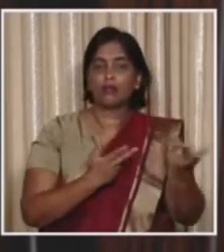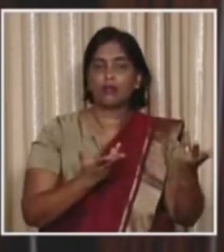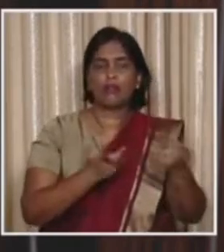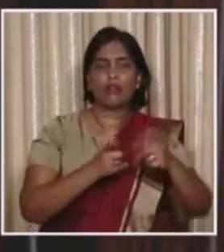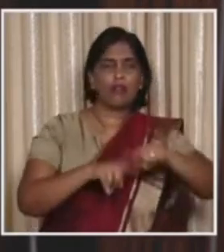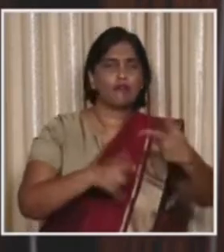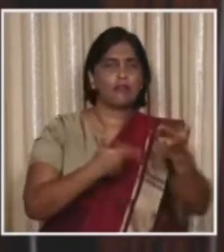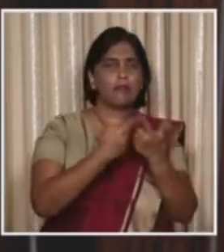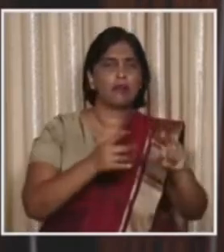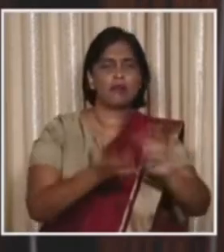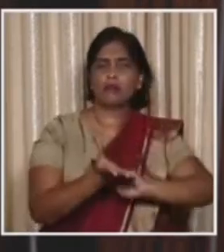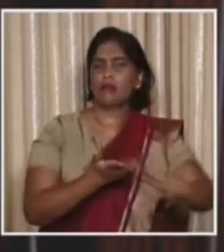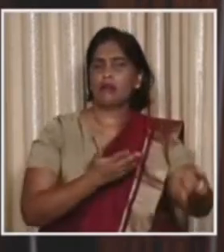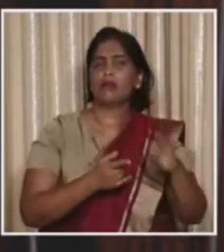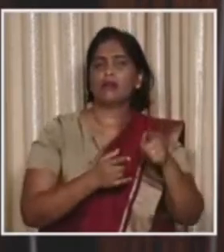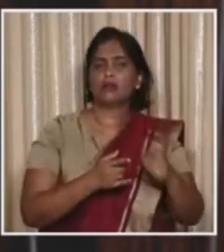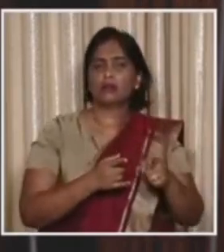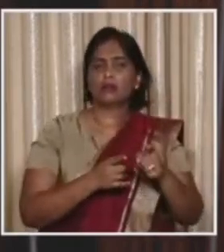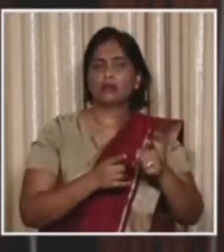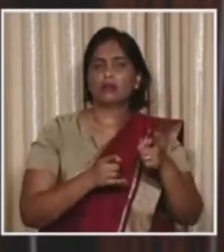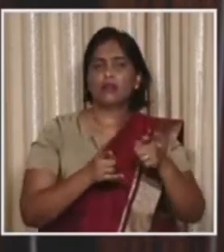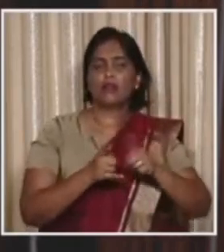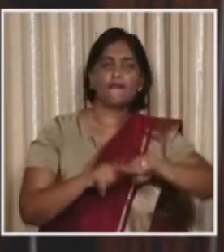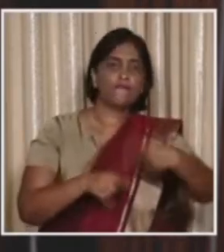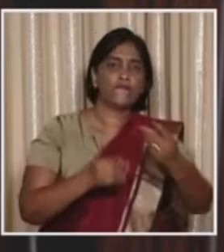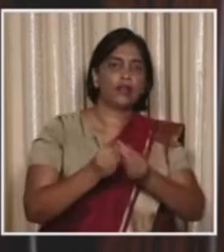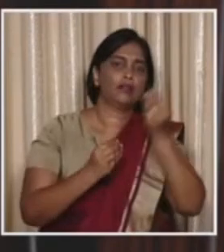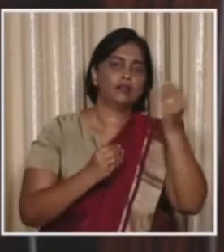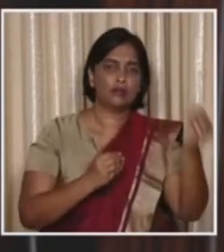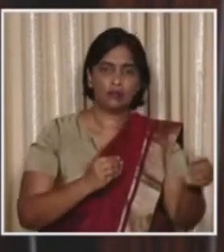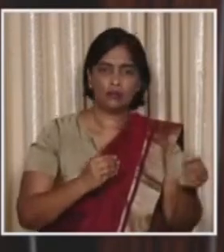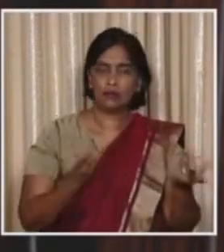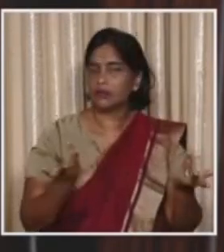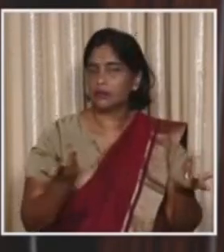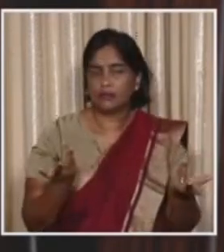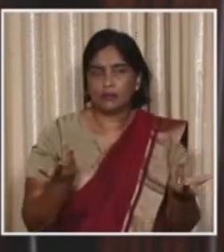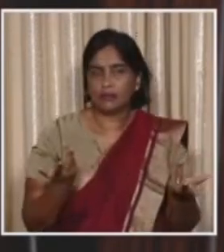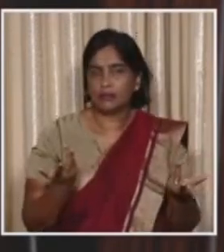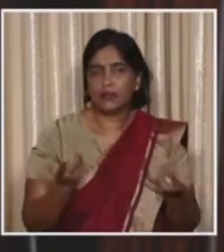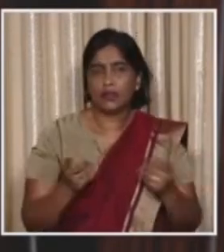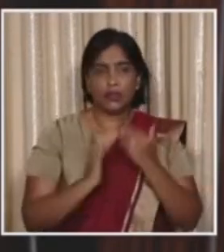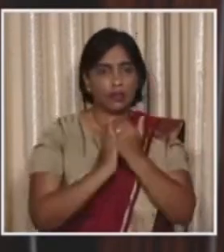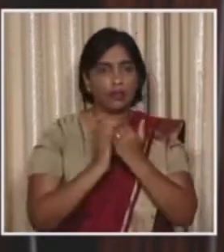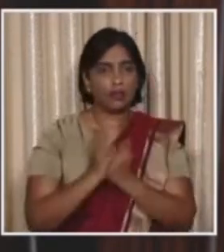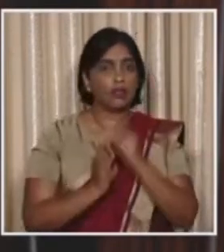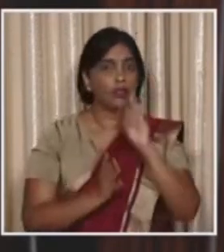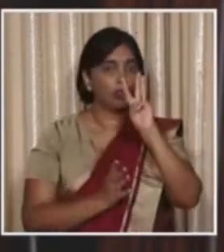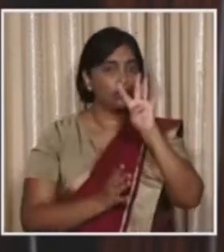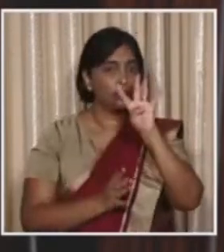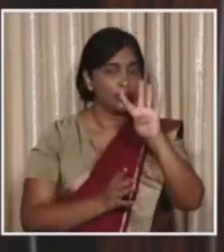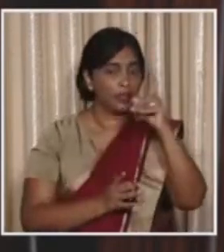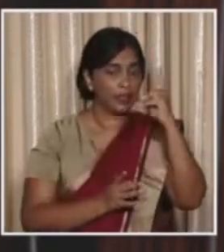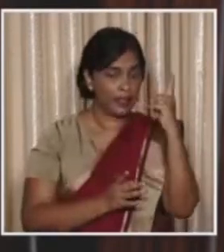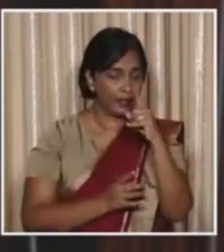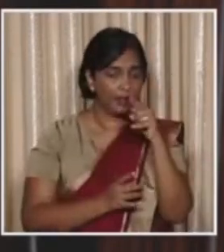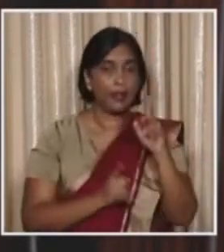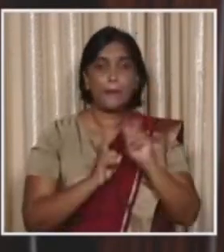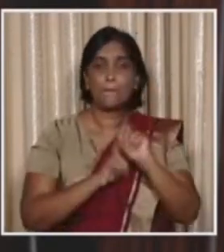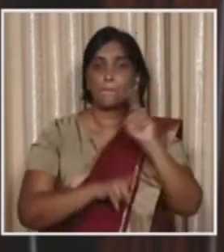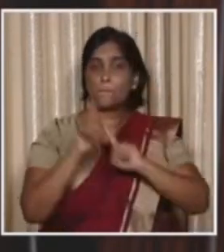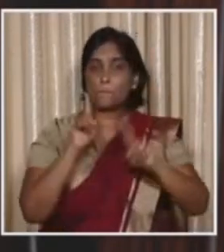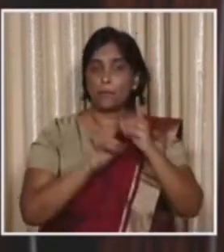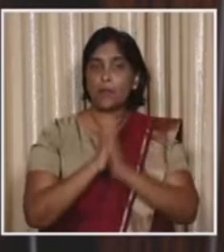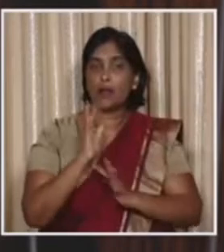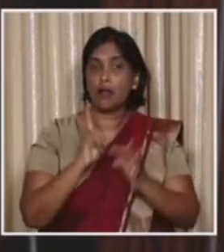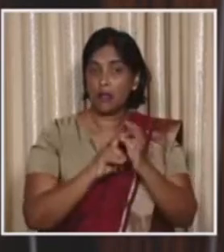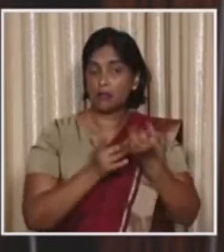භාෂාවකට කොහෙද පරිවර්තනය කළා මේ කාර්යාංශ මේකට ඇතුළත් කළා තියෙනවා. මේ ස්ථාවර නියෝග 34 එක යටතේ පාර්ලිමේන්තු